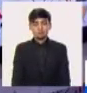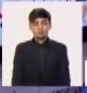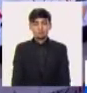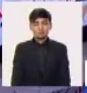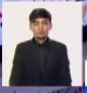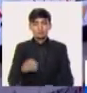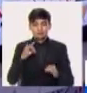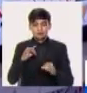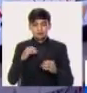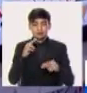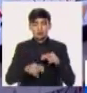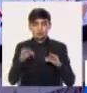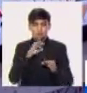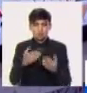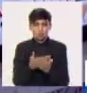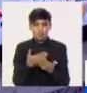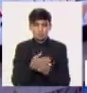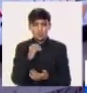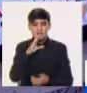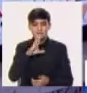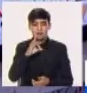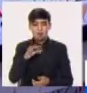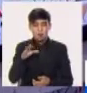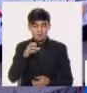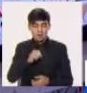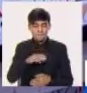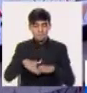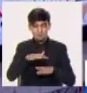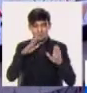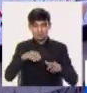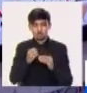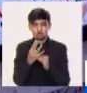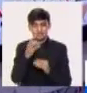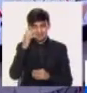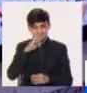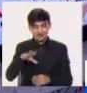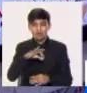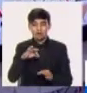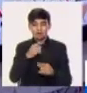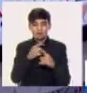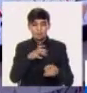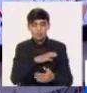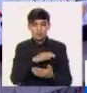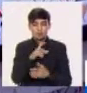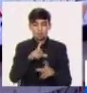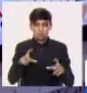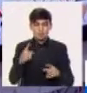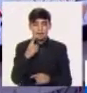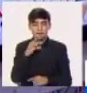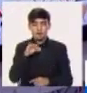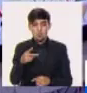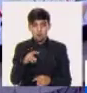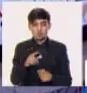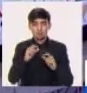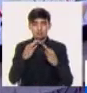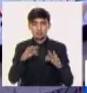И закончу обзор позитивной новостью. Европейский союз назвал 14 стран, гражданам которых с 1 июля разрешат